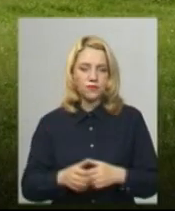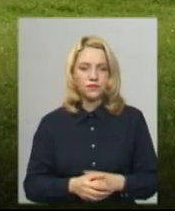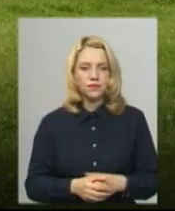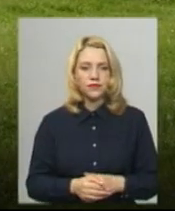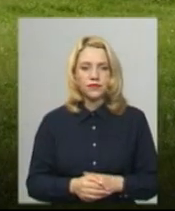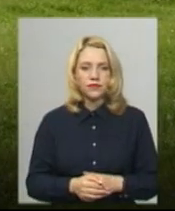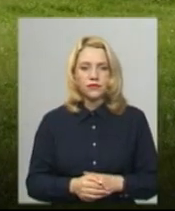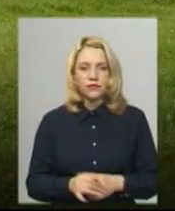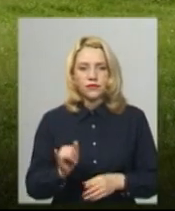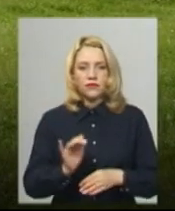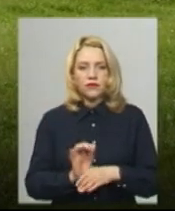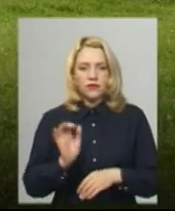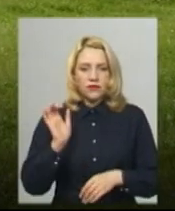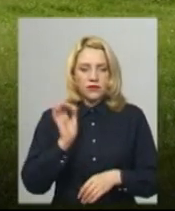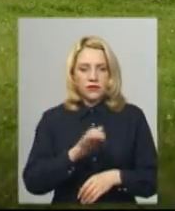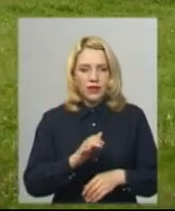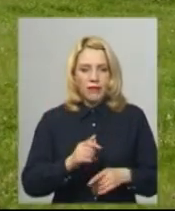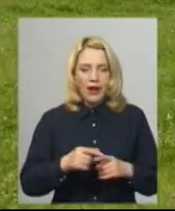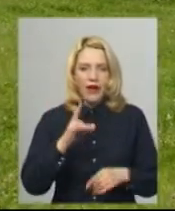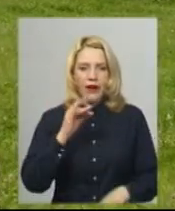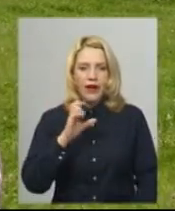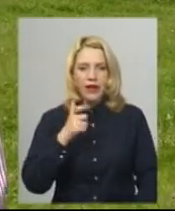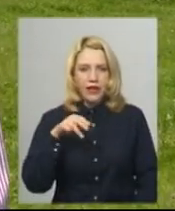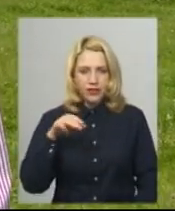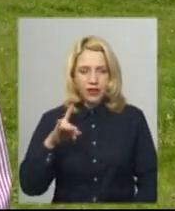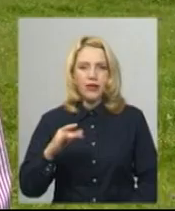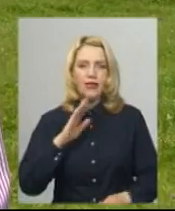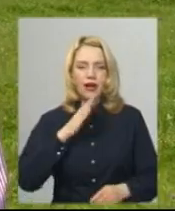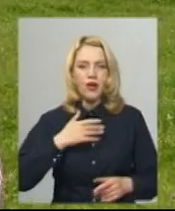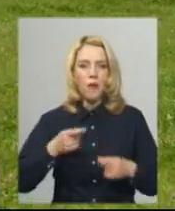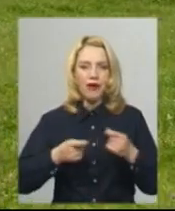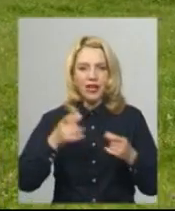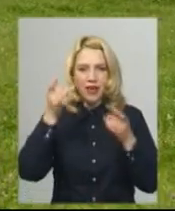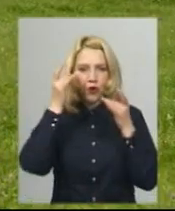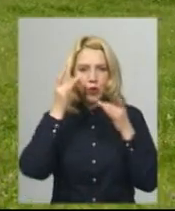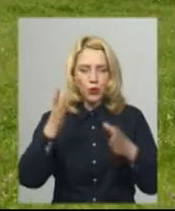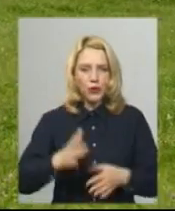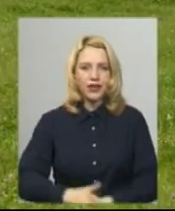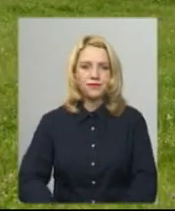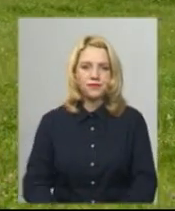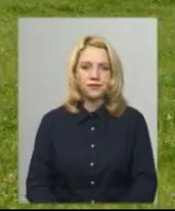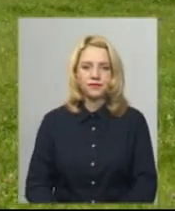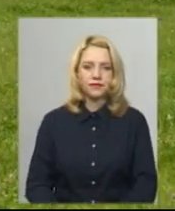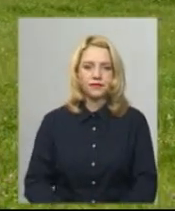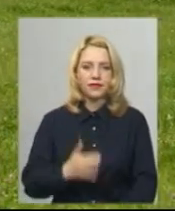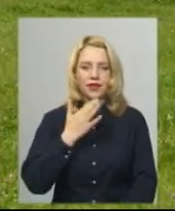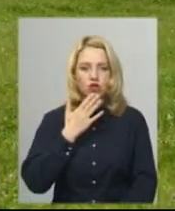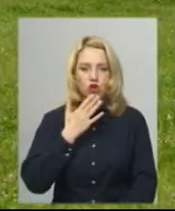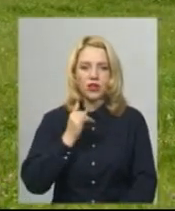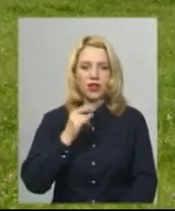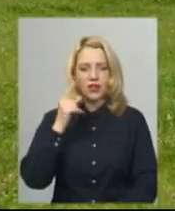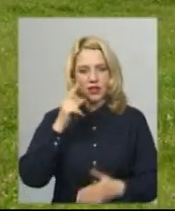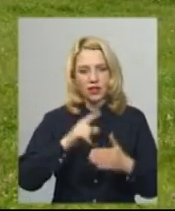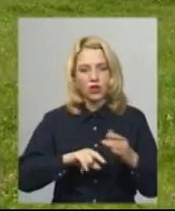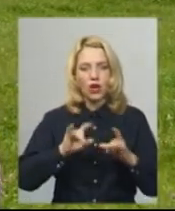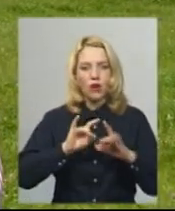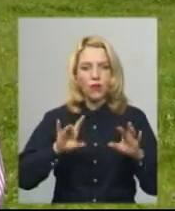і направили лист офіційно в наше управління культури, національності та релігії,